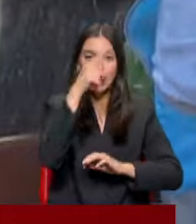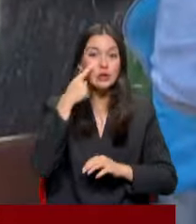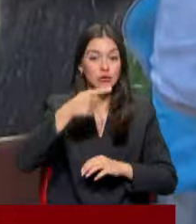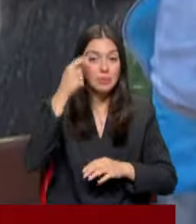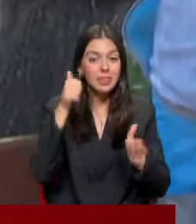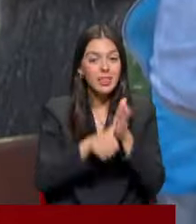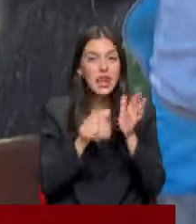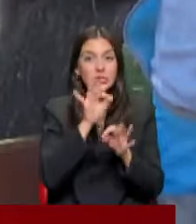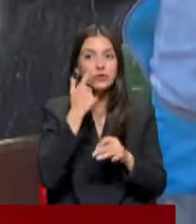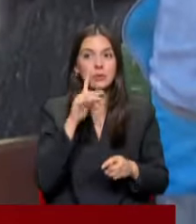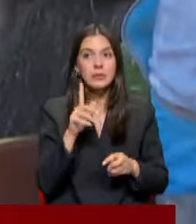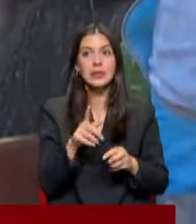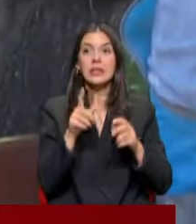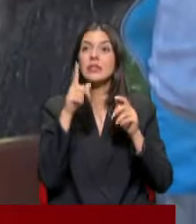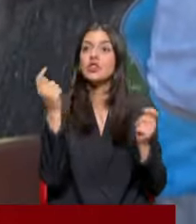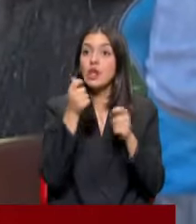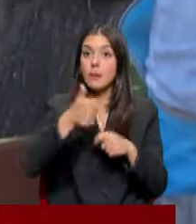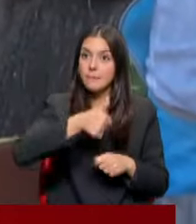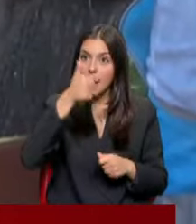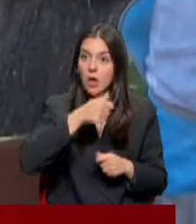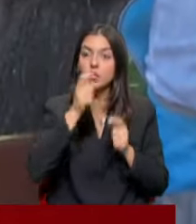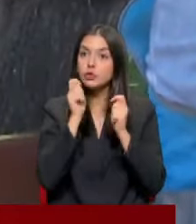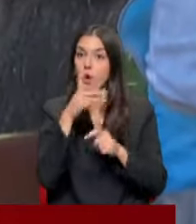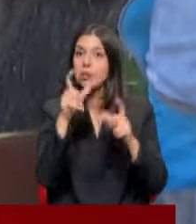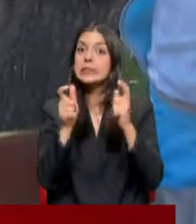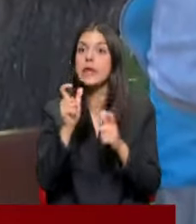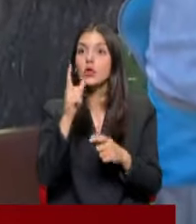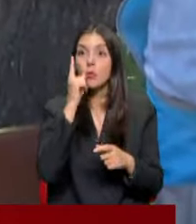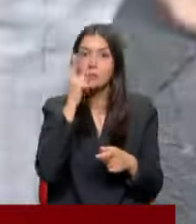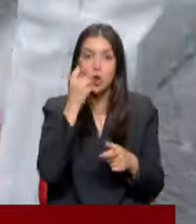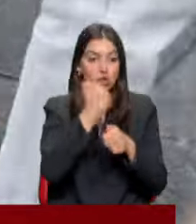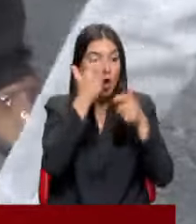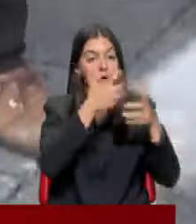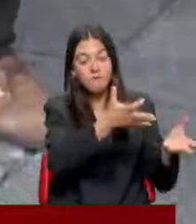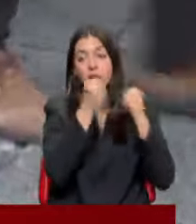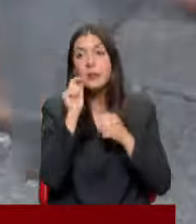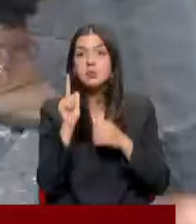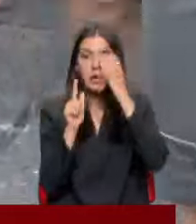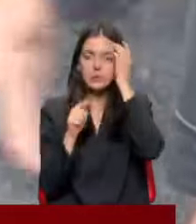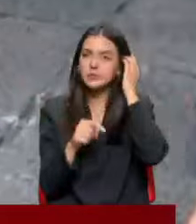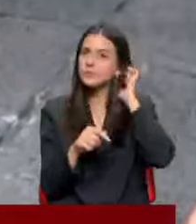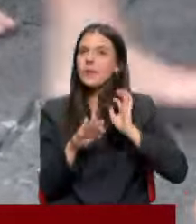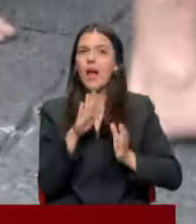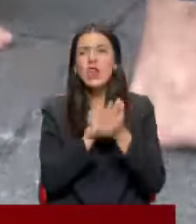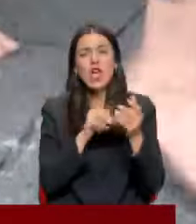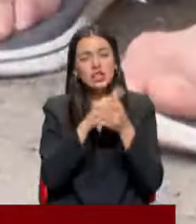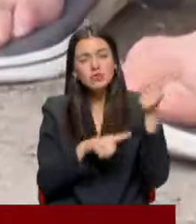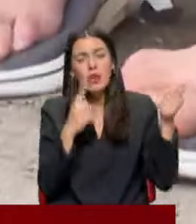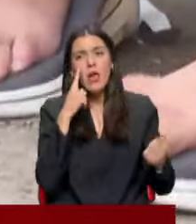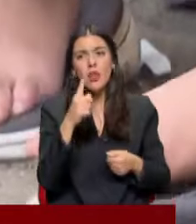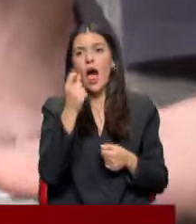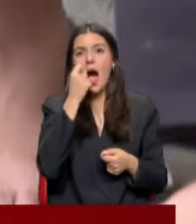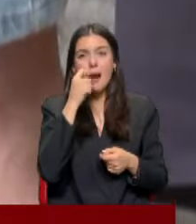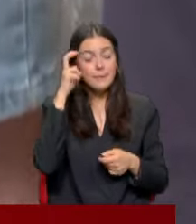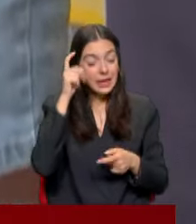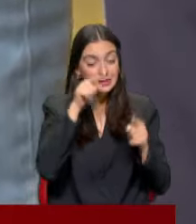görülmemiş. Çalışma Bakanlığı töhmet altındadır. SGK İl Müdürü görevden alınmalıdır. Çıplak ayak Manisa'dan Ankara'ya yürüdü işçiler. AK